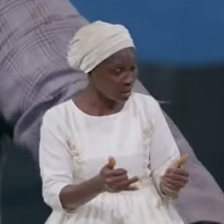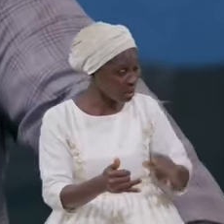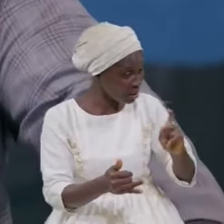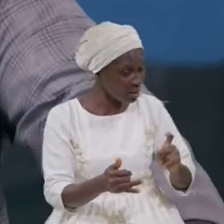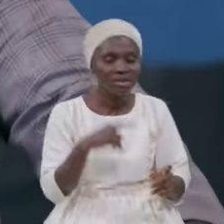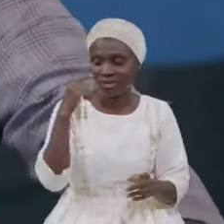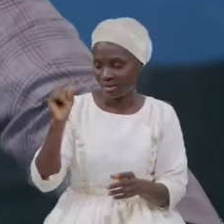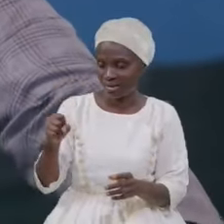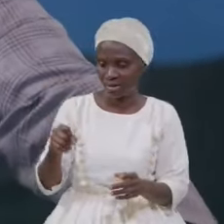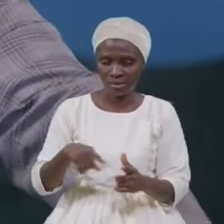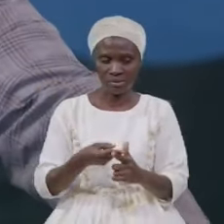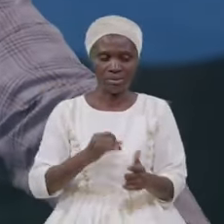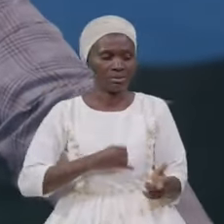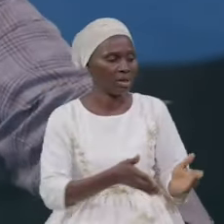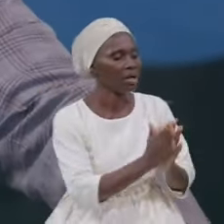dis-moi,